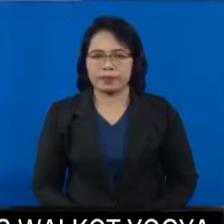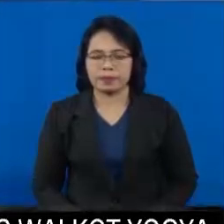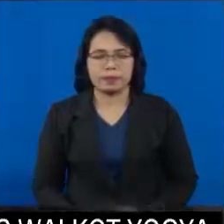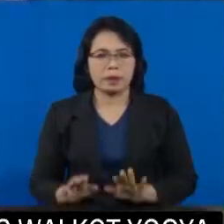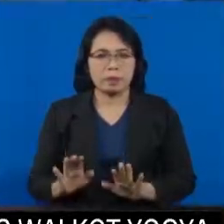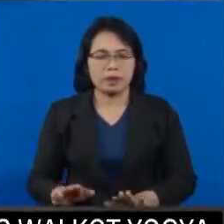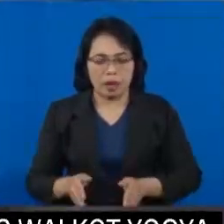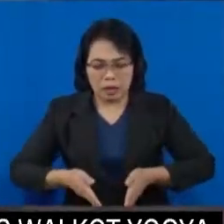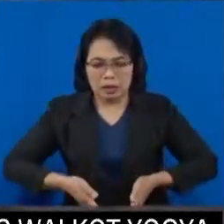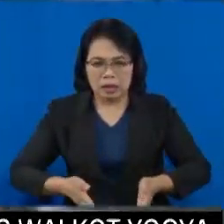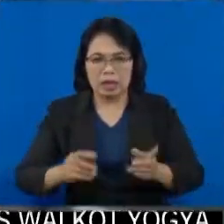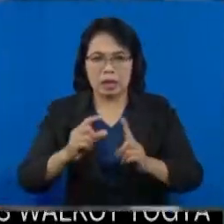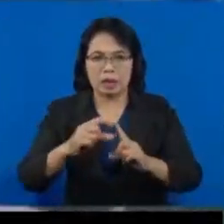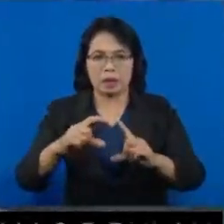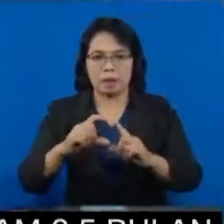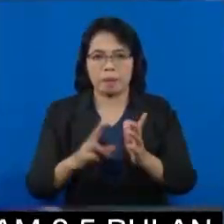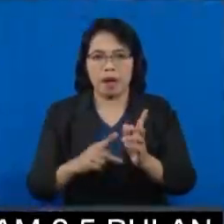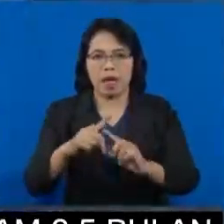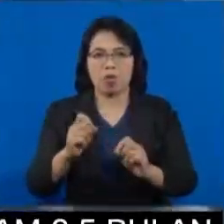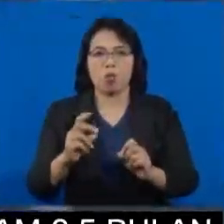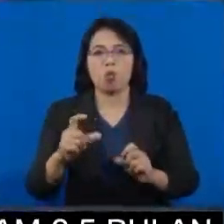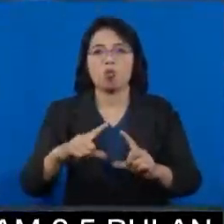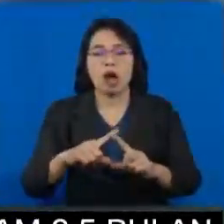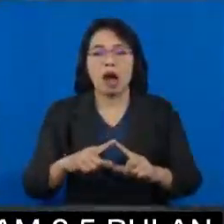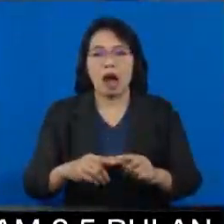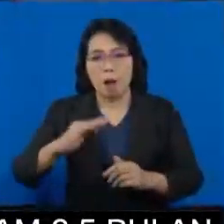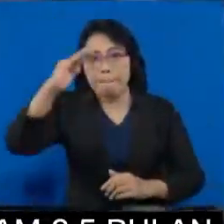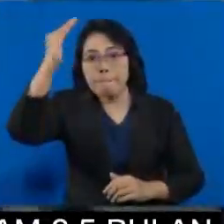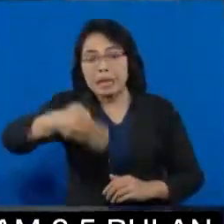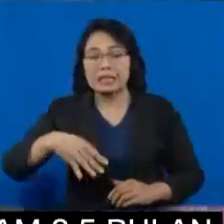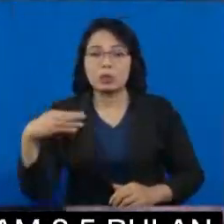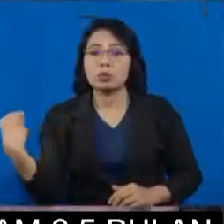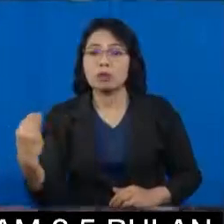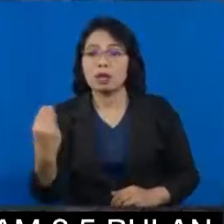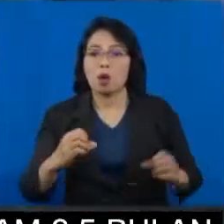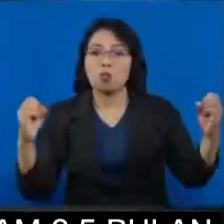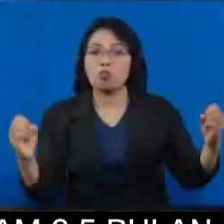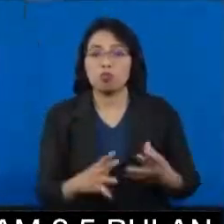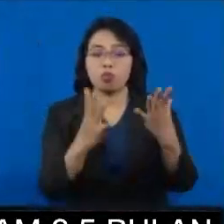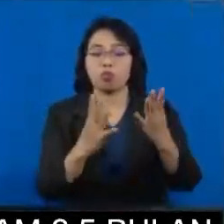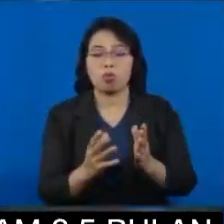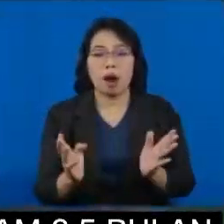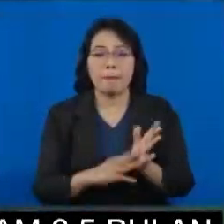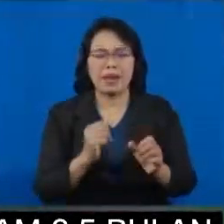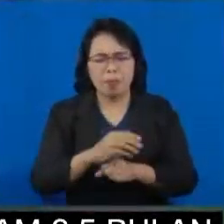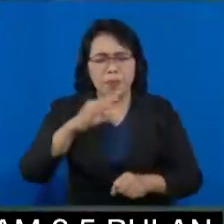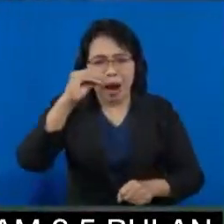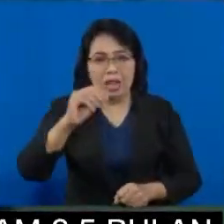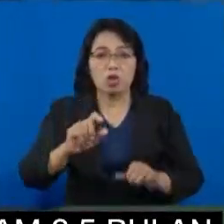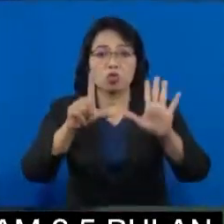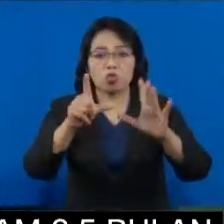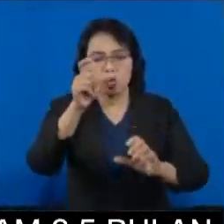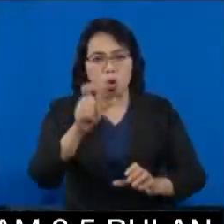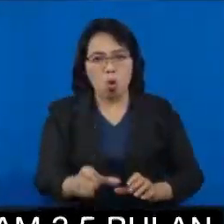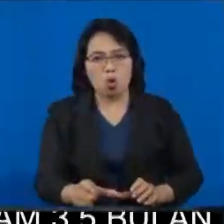Sementara di jalur Pantura Probolinggo, dua bus pariwisata terlibat kecelakaan pada Minggu dini hari. 7 korban penumpang bus